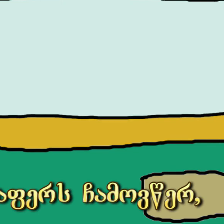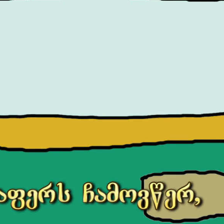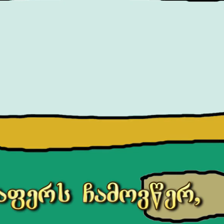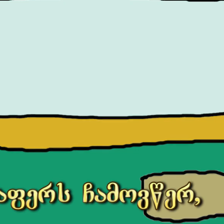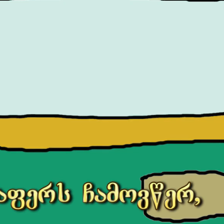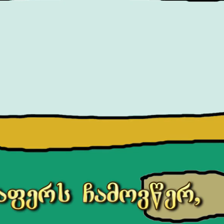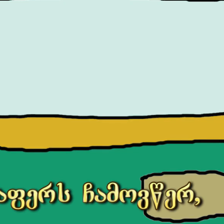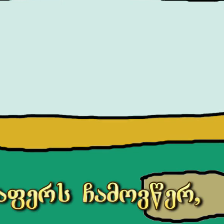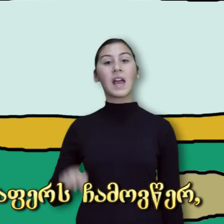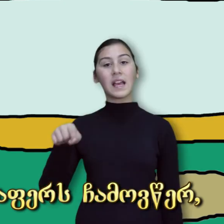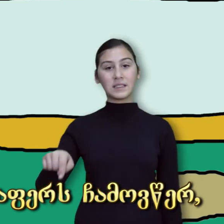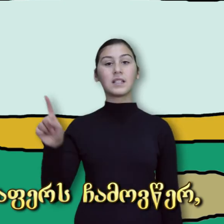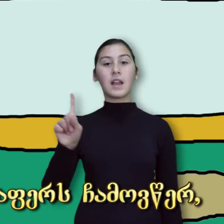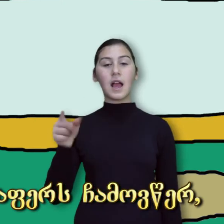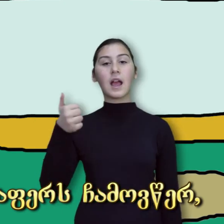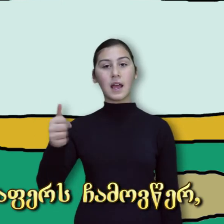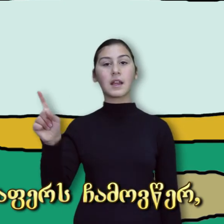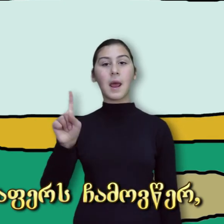chamovzer.